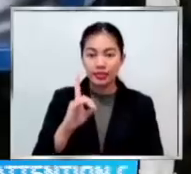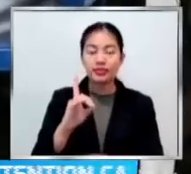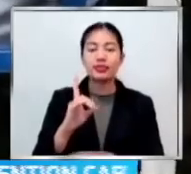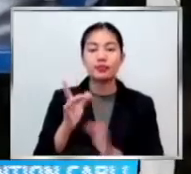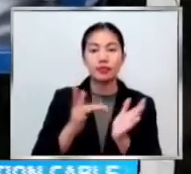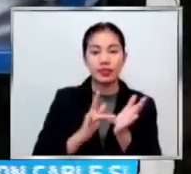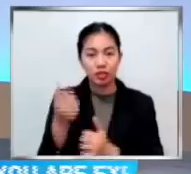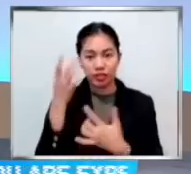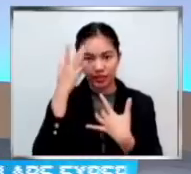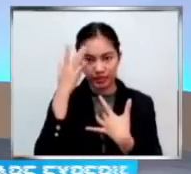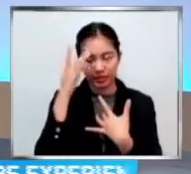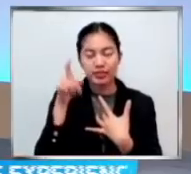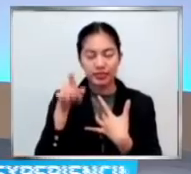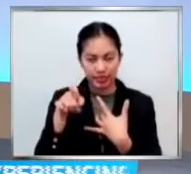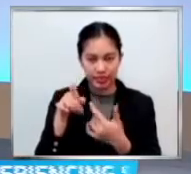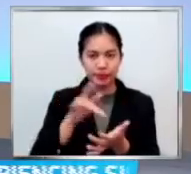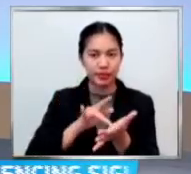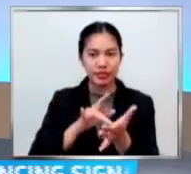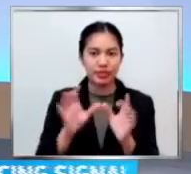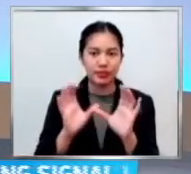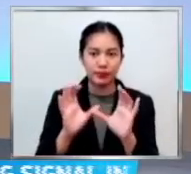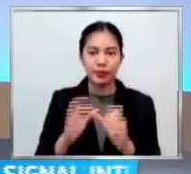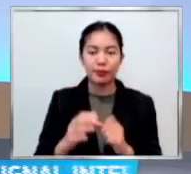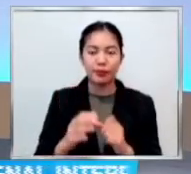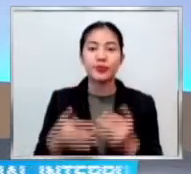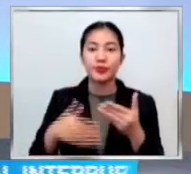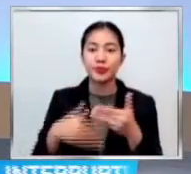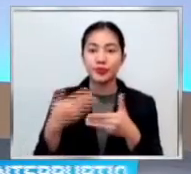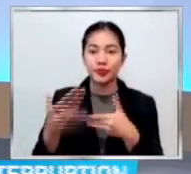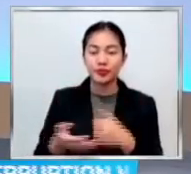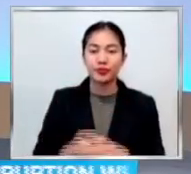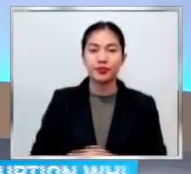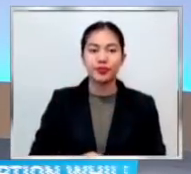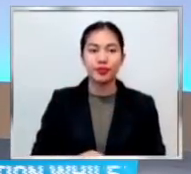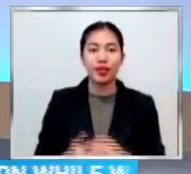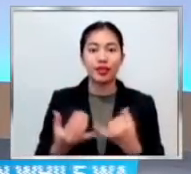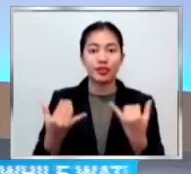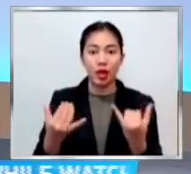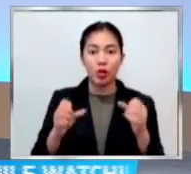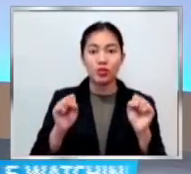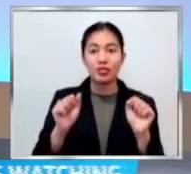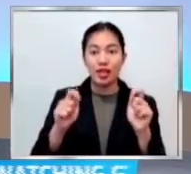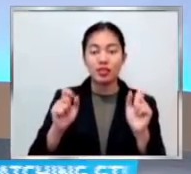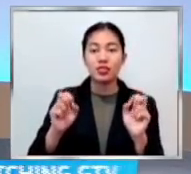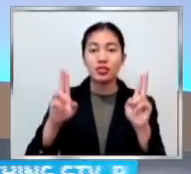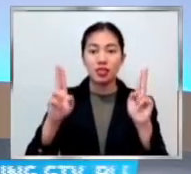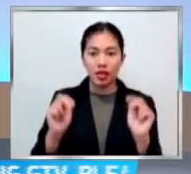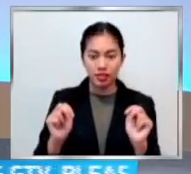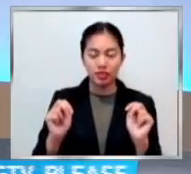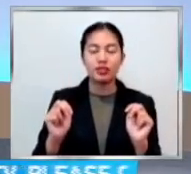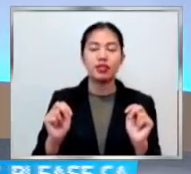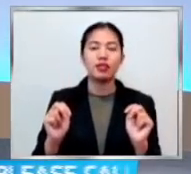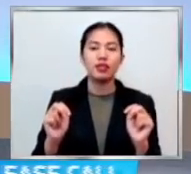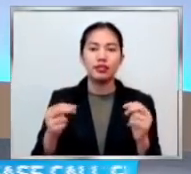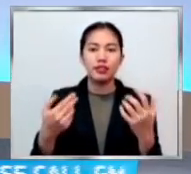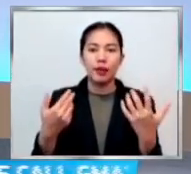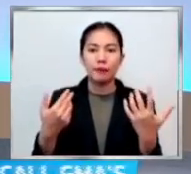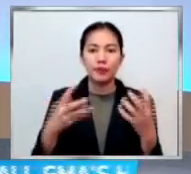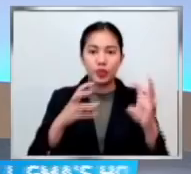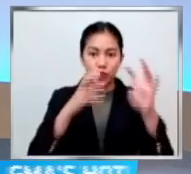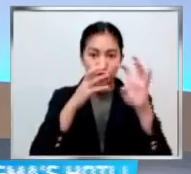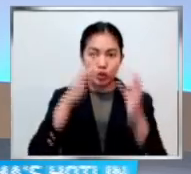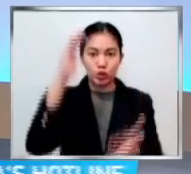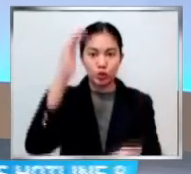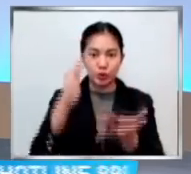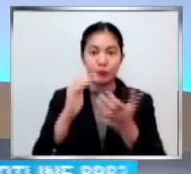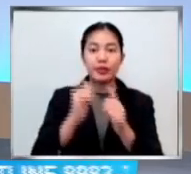with comorbidities. Sa unang weekend na nasa Alert Level 2 ang NCR, dumagsa ang ilang kainan. Sa Maynila, 24 oras na rin